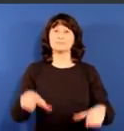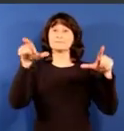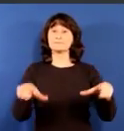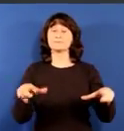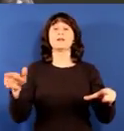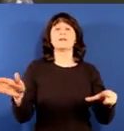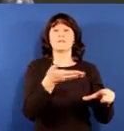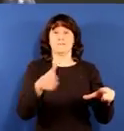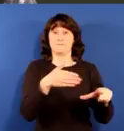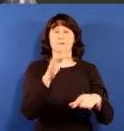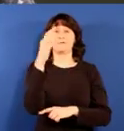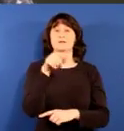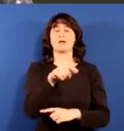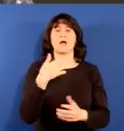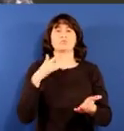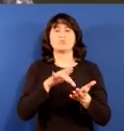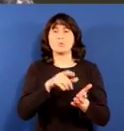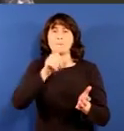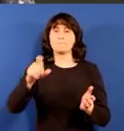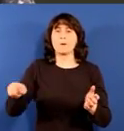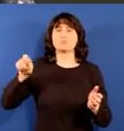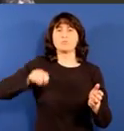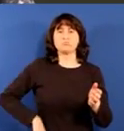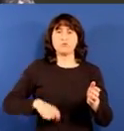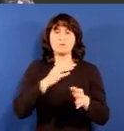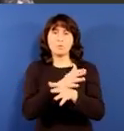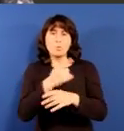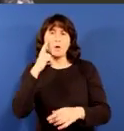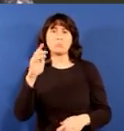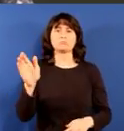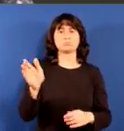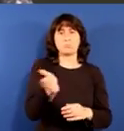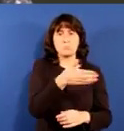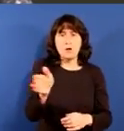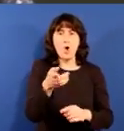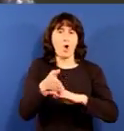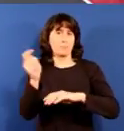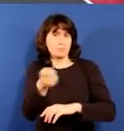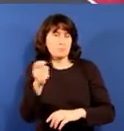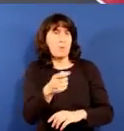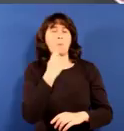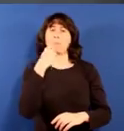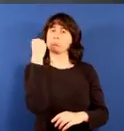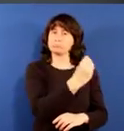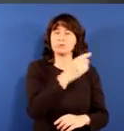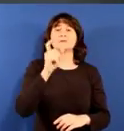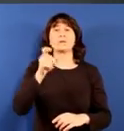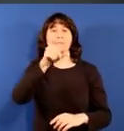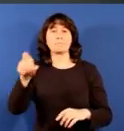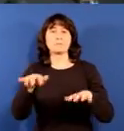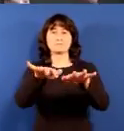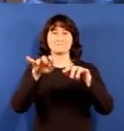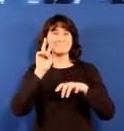instalazioa erabiltzea lagazaie, baita kantxa alokatu nahi duten pilota zaletuei ere. Programatutako egitarauari